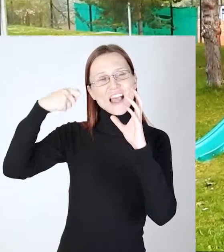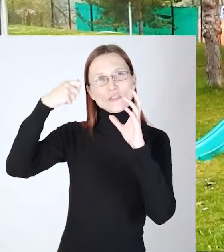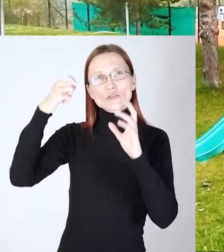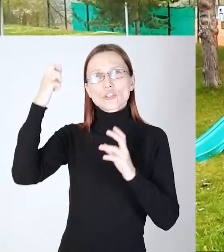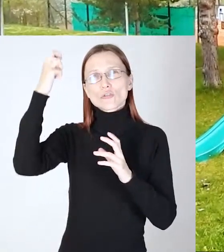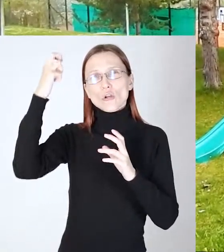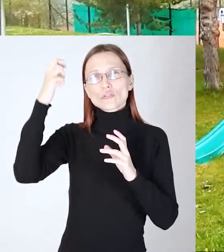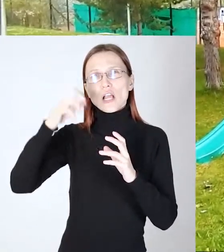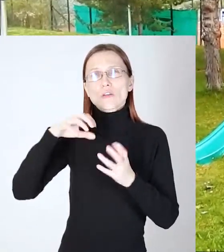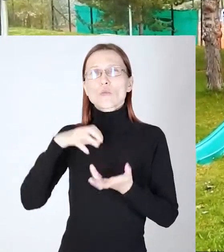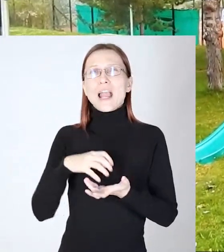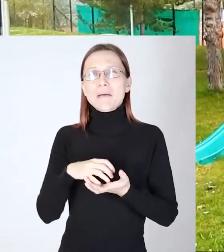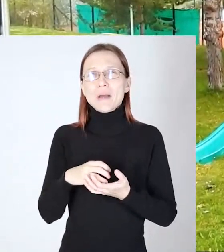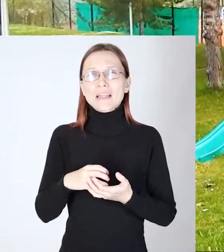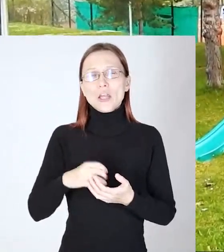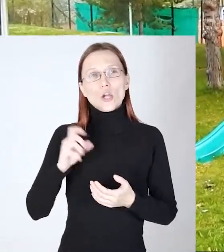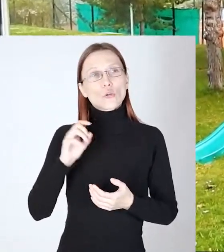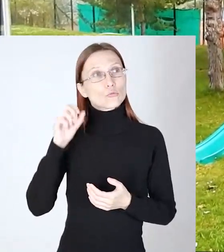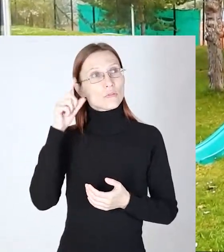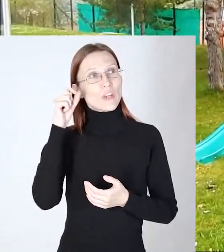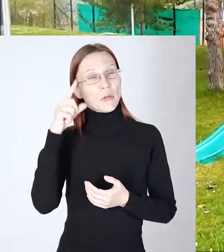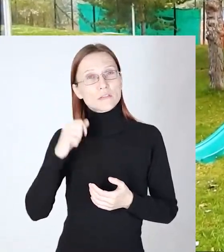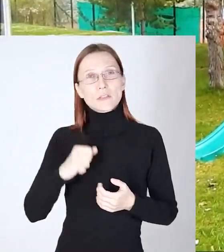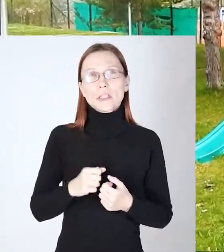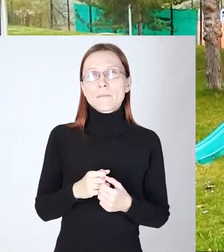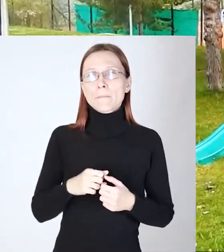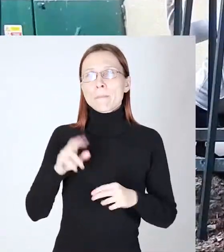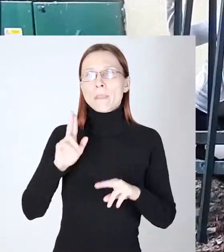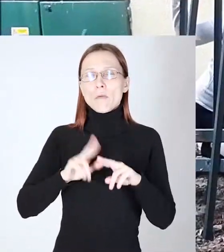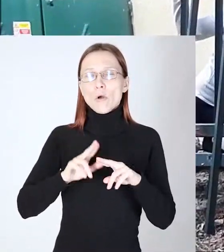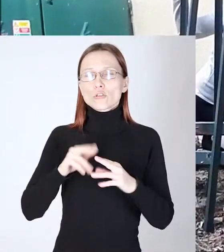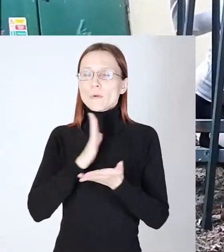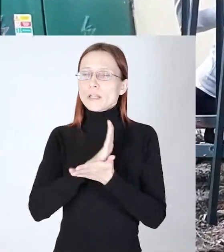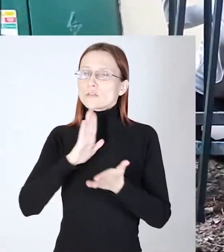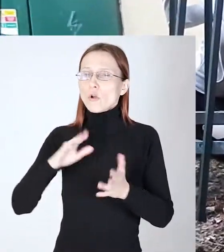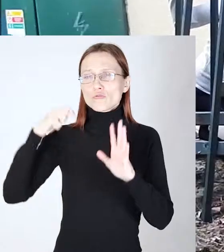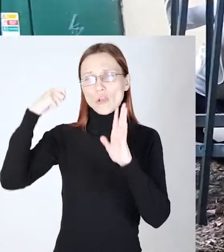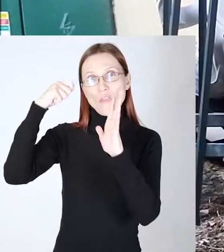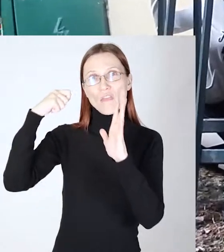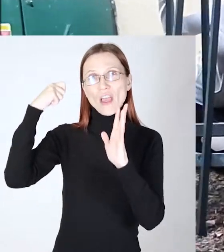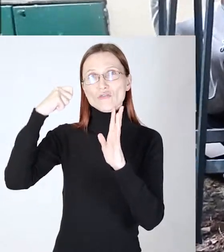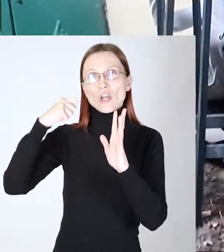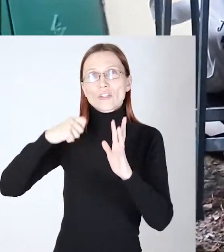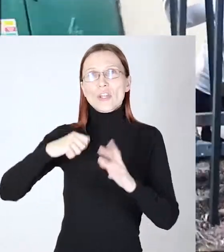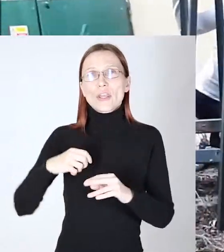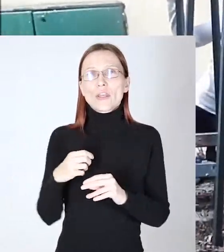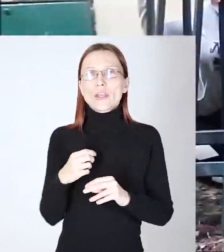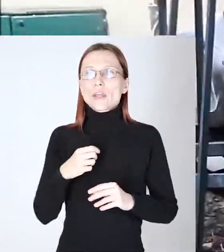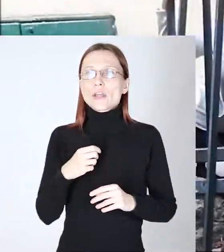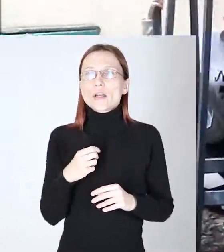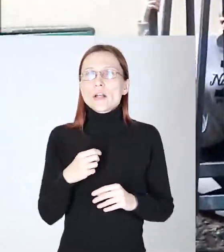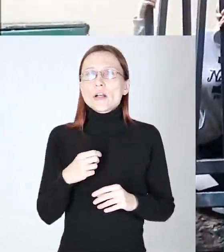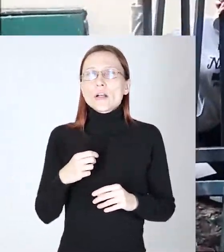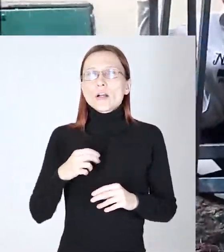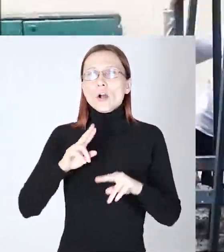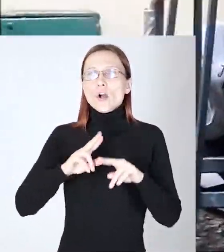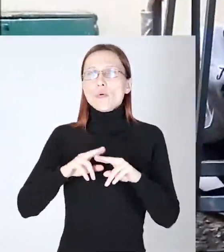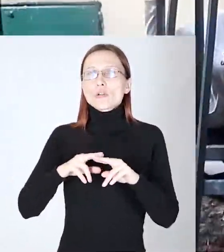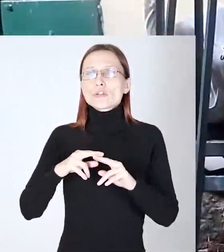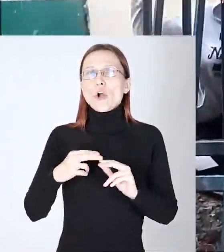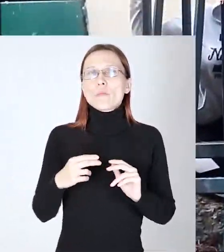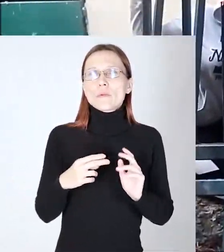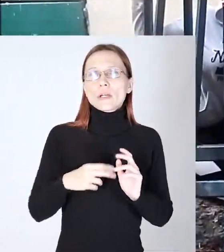kampaň v úvodzovkách, ktorú si vymyslí. Potom ako ju natočia, im vlastne povieme, aby dali natočené